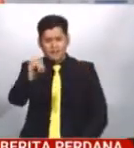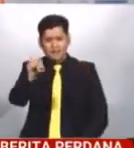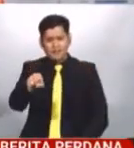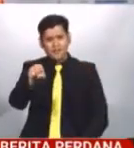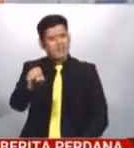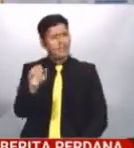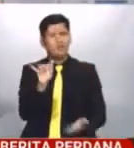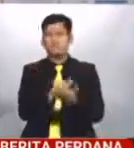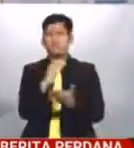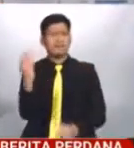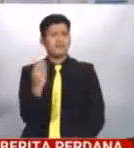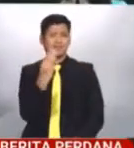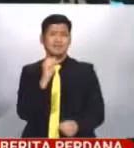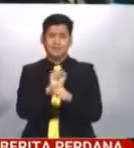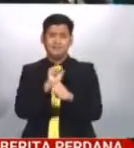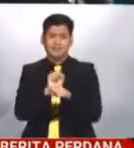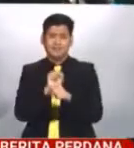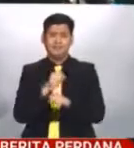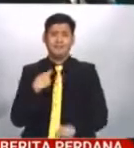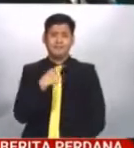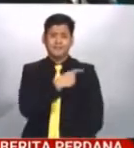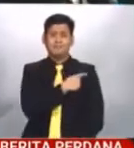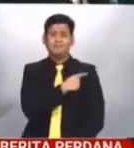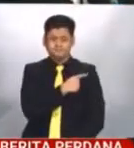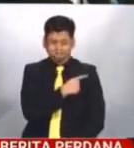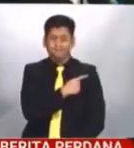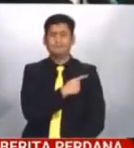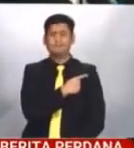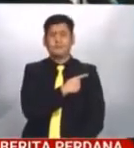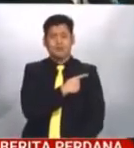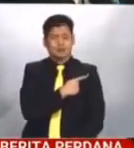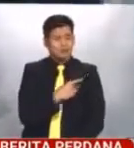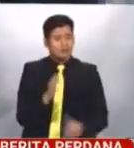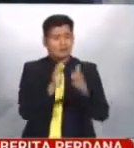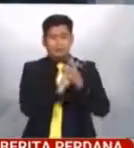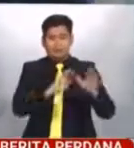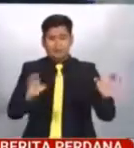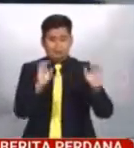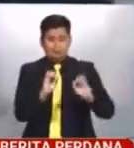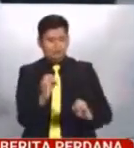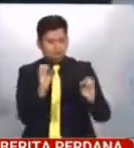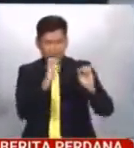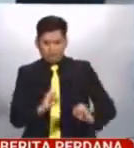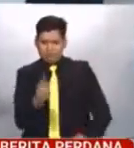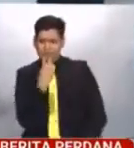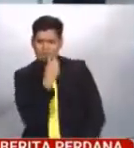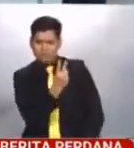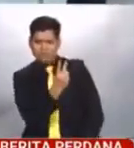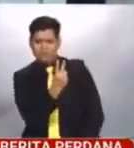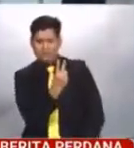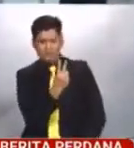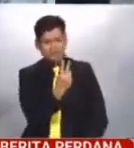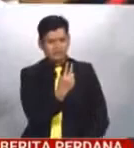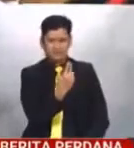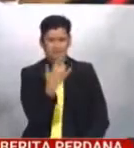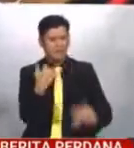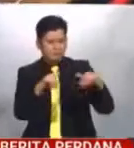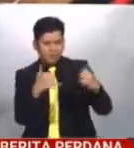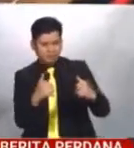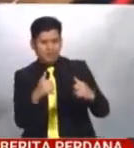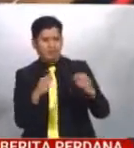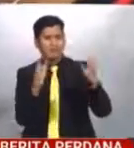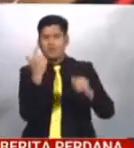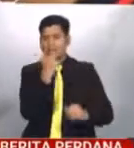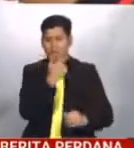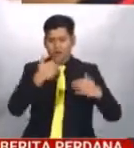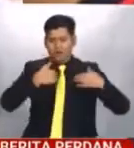itu asam garam memang kerja kita lah. Aspek keselamatan tidak dipandang enteng bagi mengelakkan perkara tidak diingini berlaku